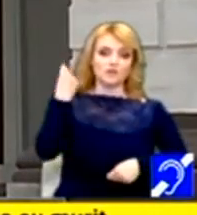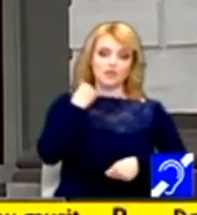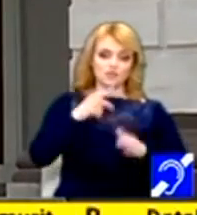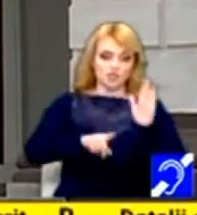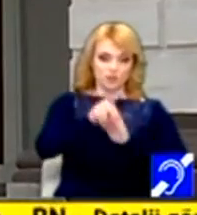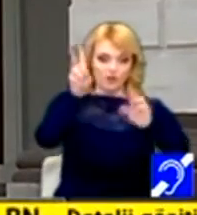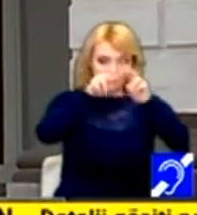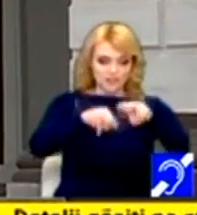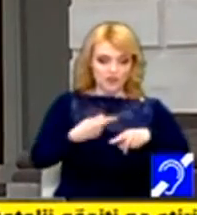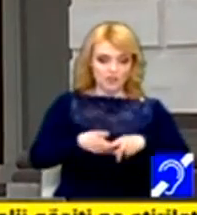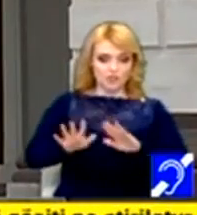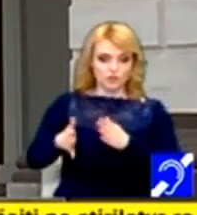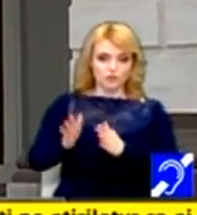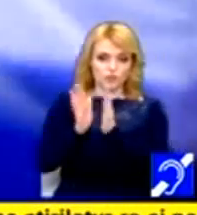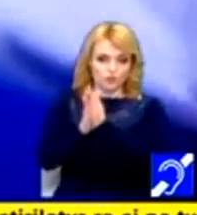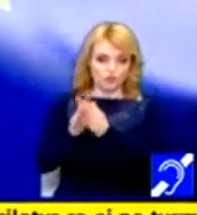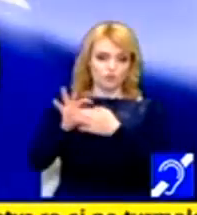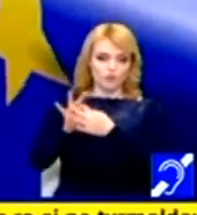caz.